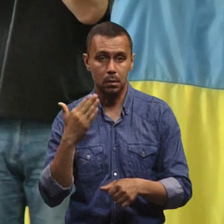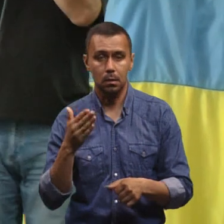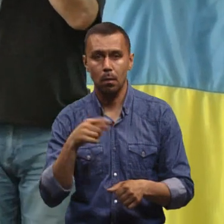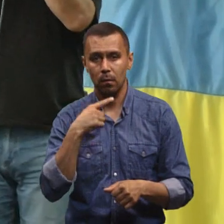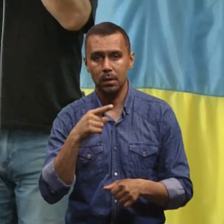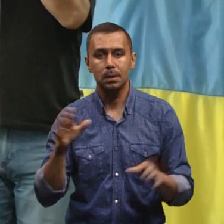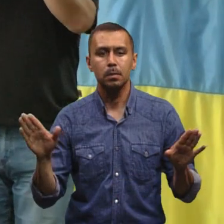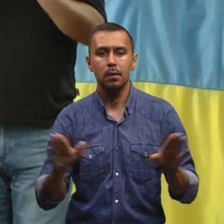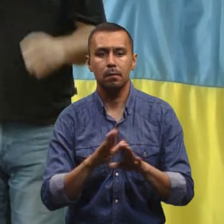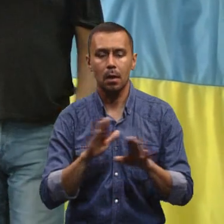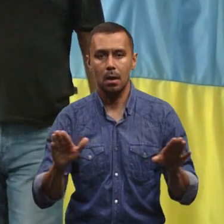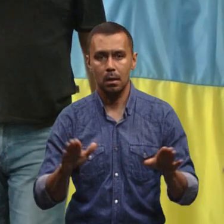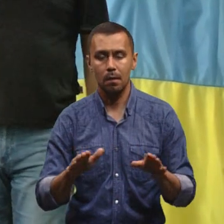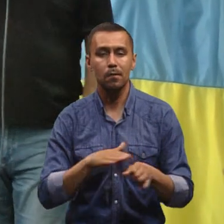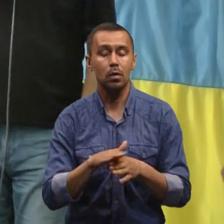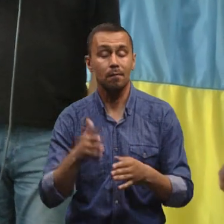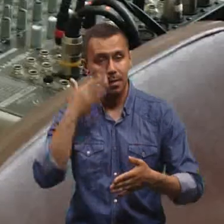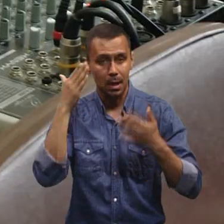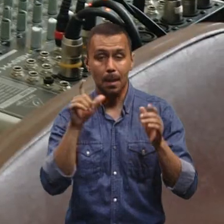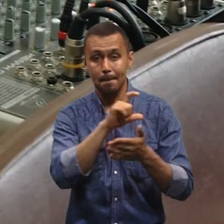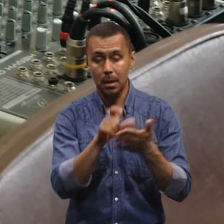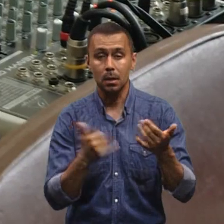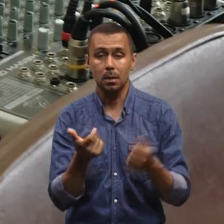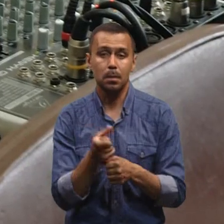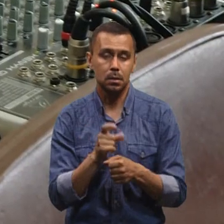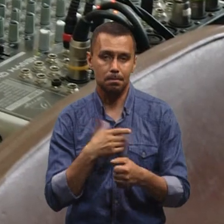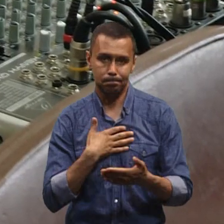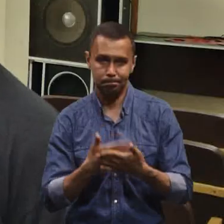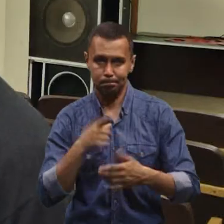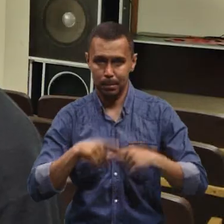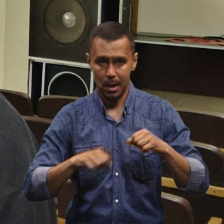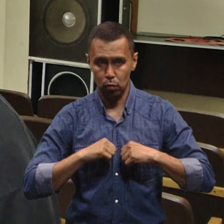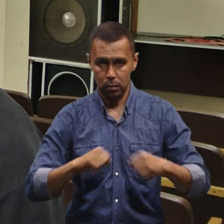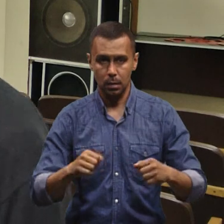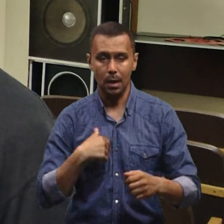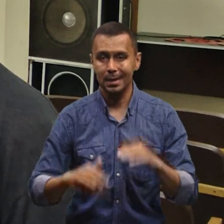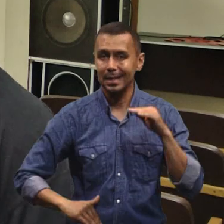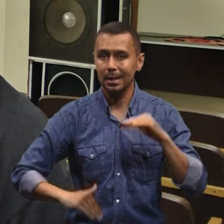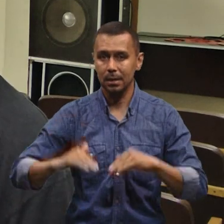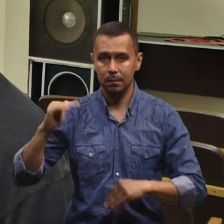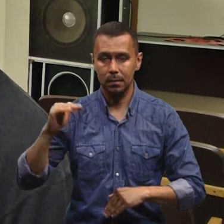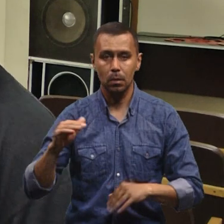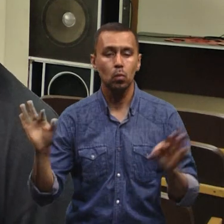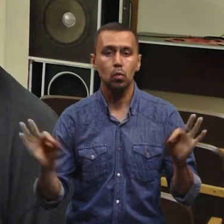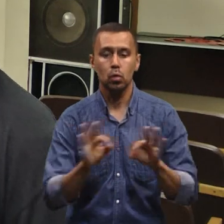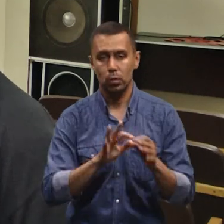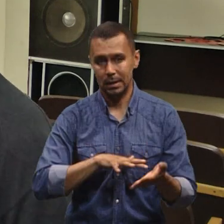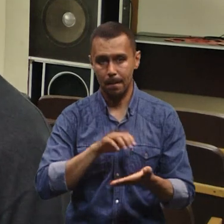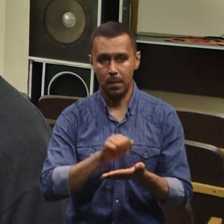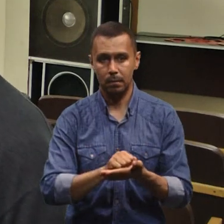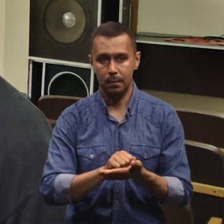Микола Компанієць, на свята виконували веселих пісень, тепер більше патріотичний репертуар. Я з дитинства музикою займався,